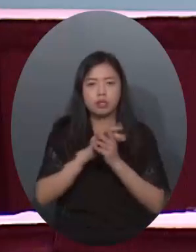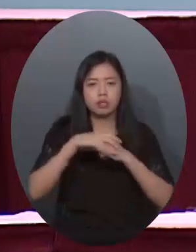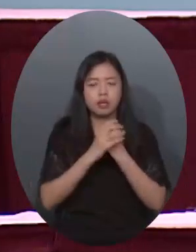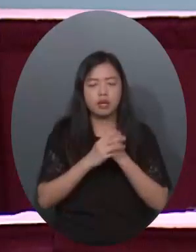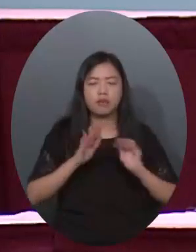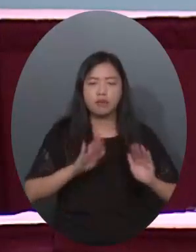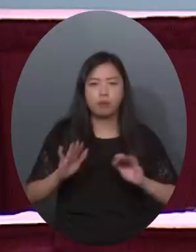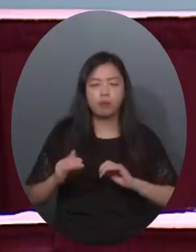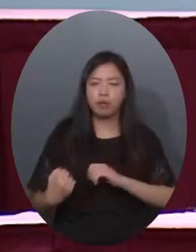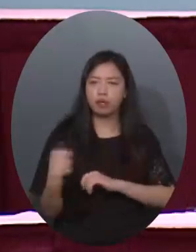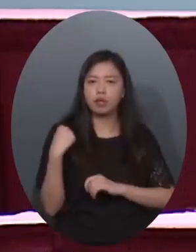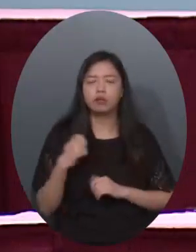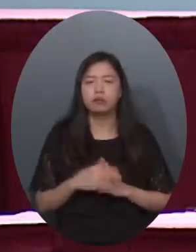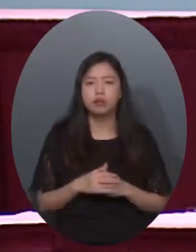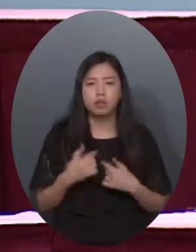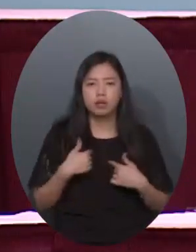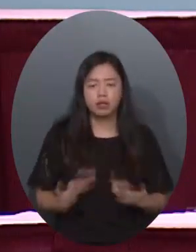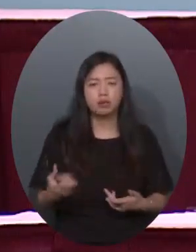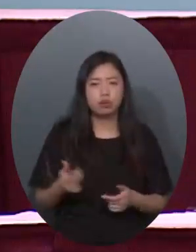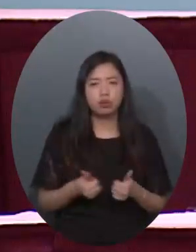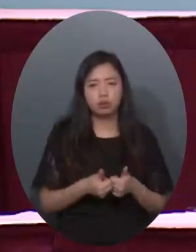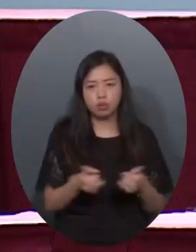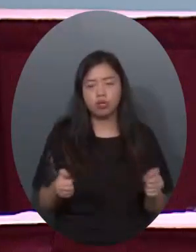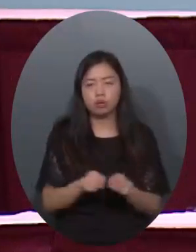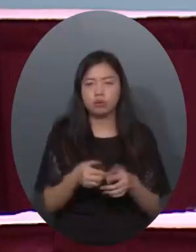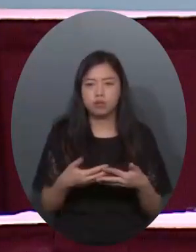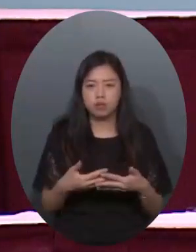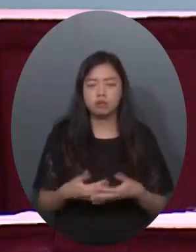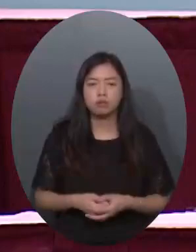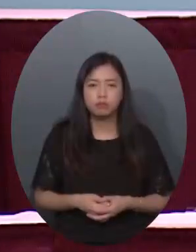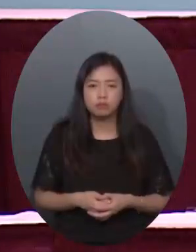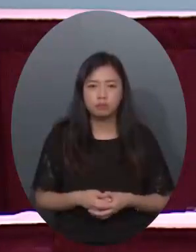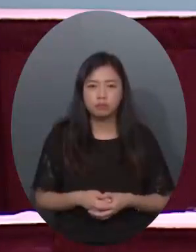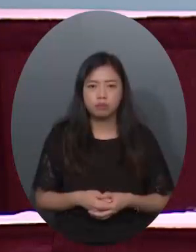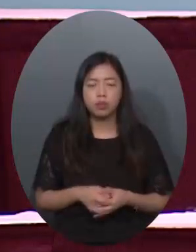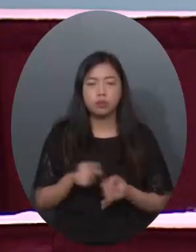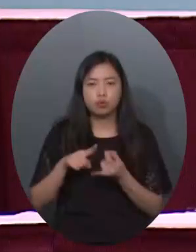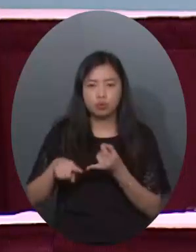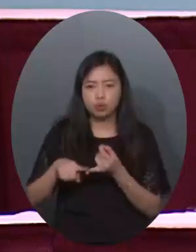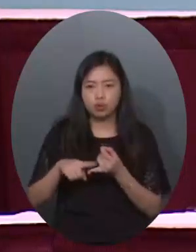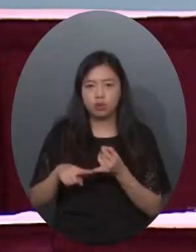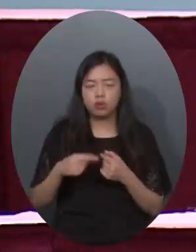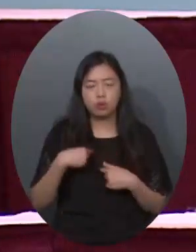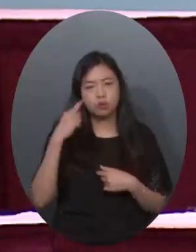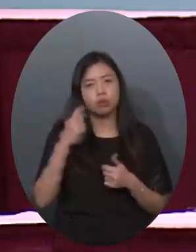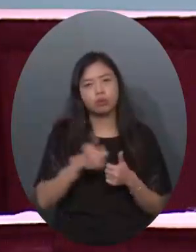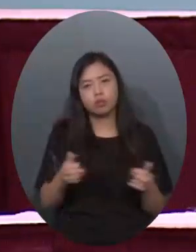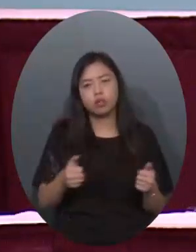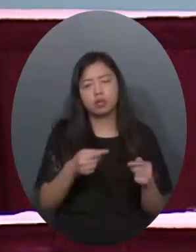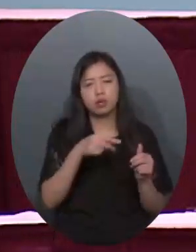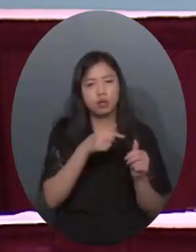務。在此，我再感謝各位同事。最後，我想多謝董事局